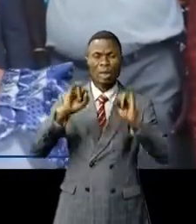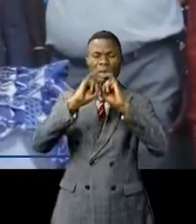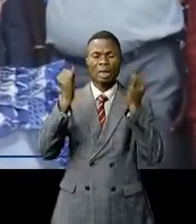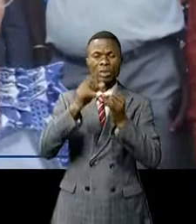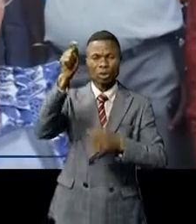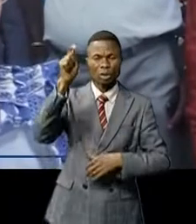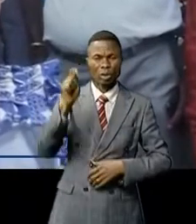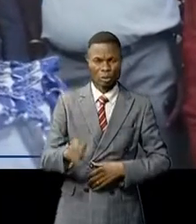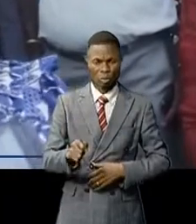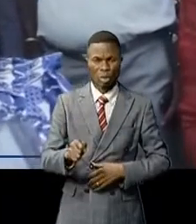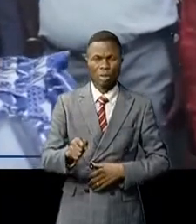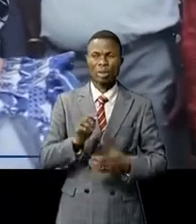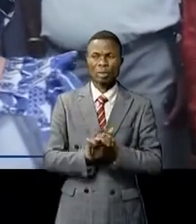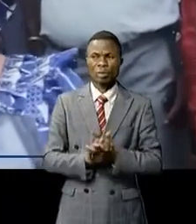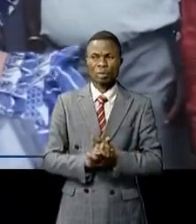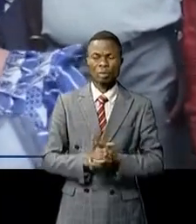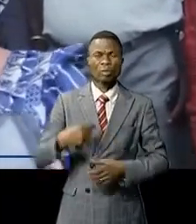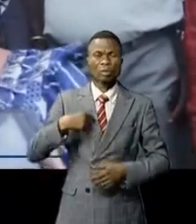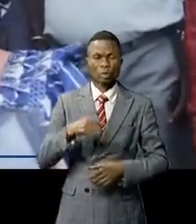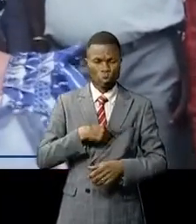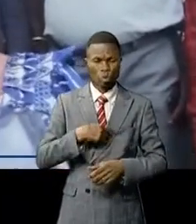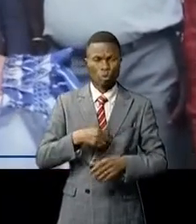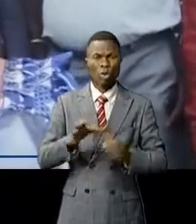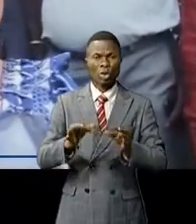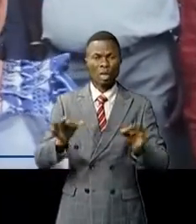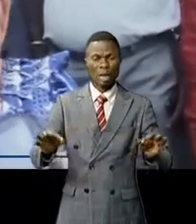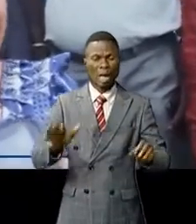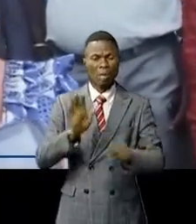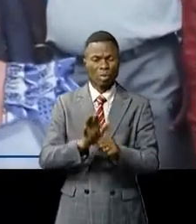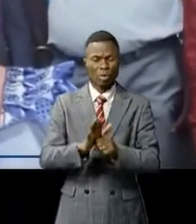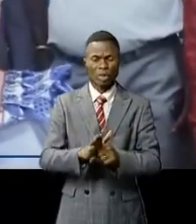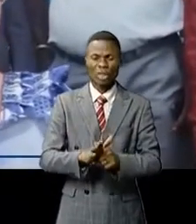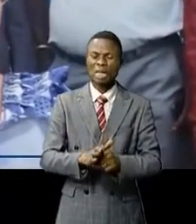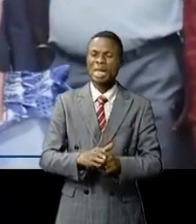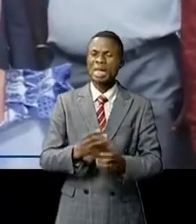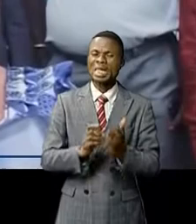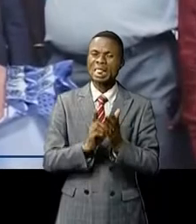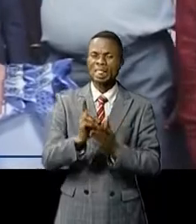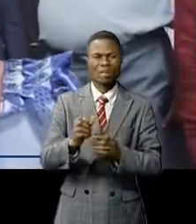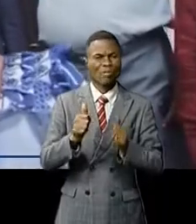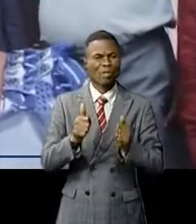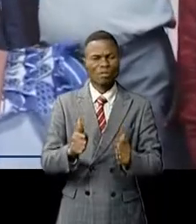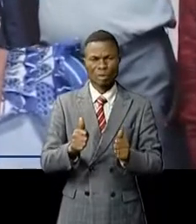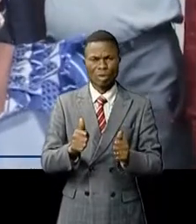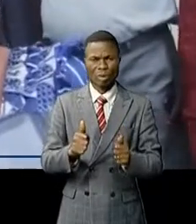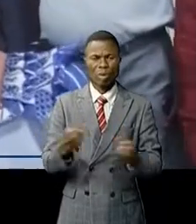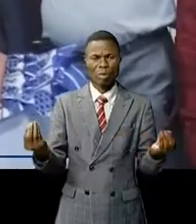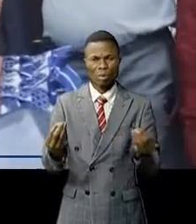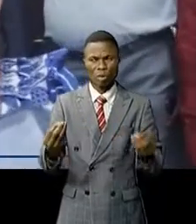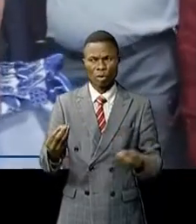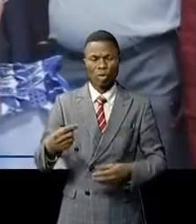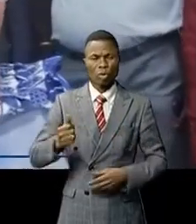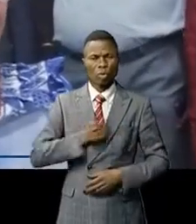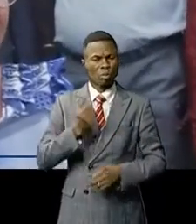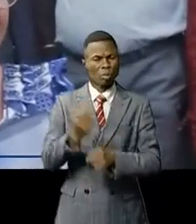militaire. Tozana mabele, ezali très riche. Poni biso moko